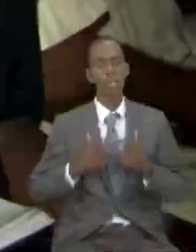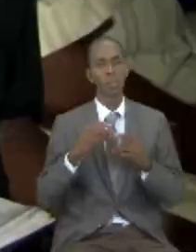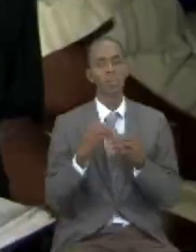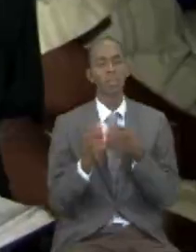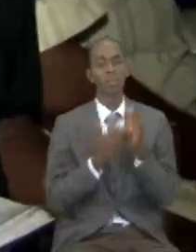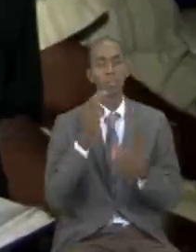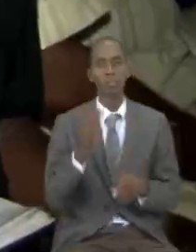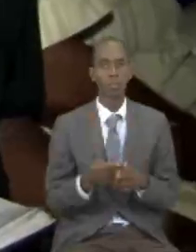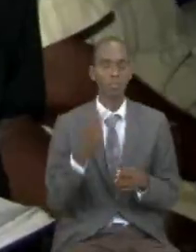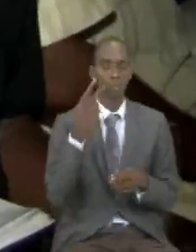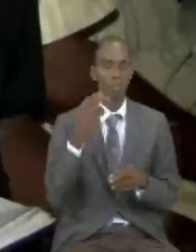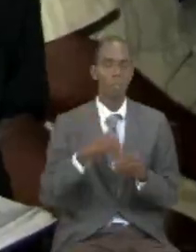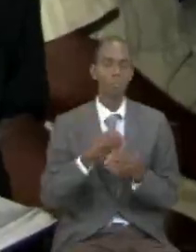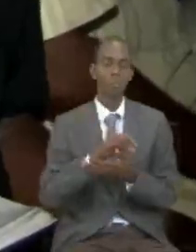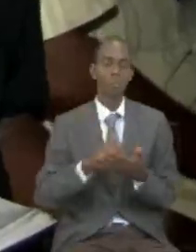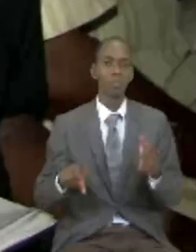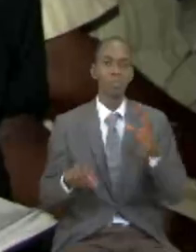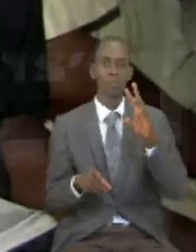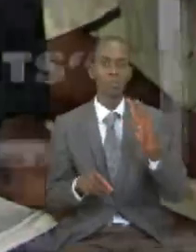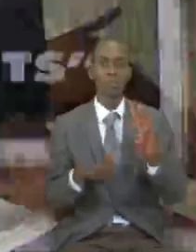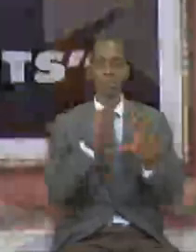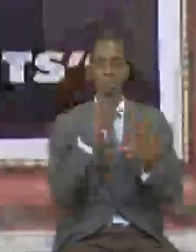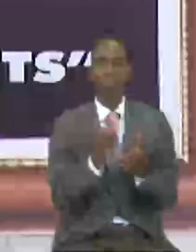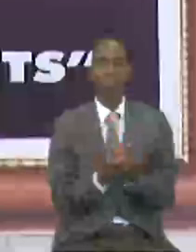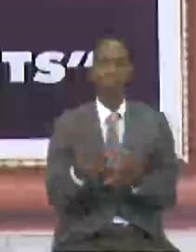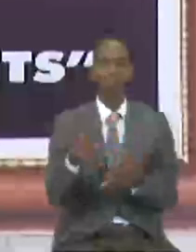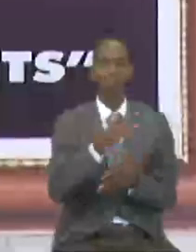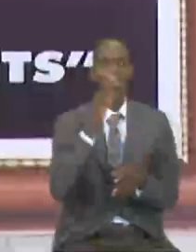allez vivre au nom de Jésus-Christ. Verset